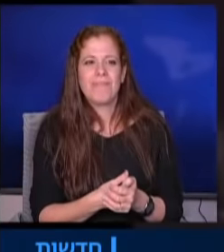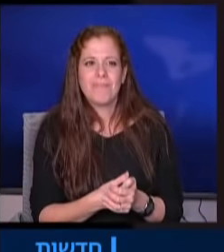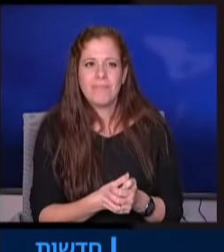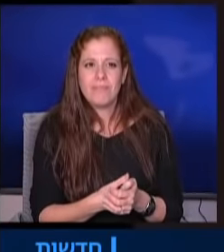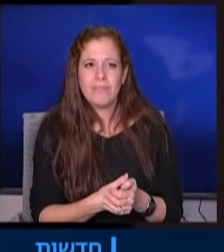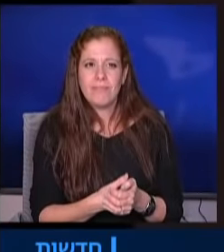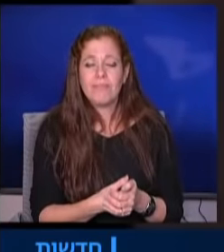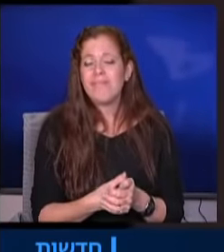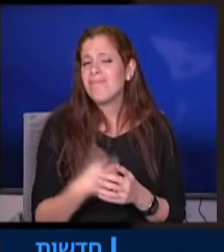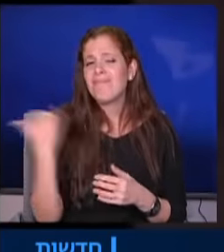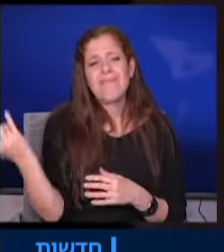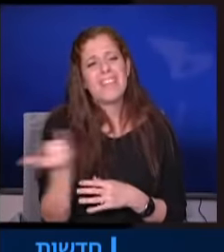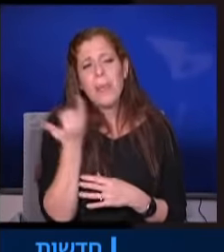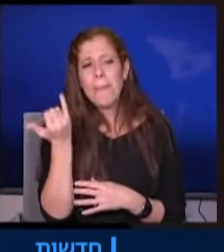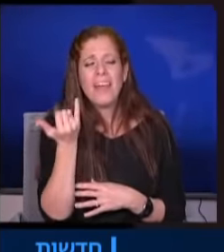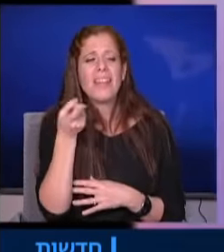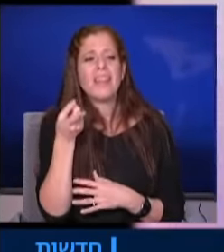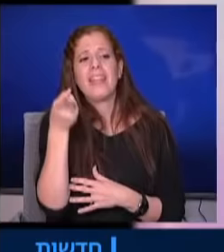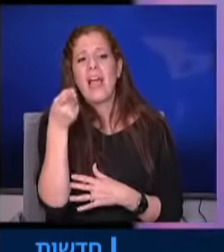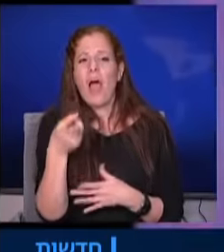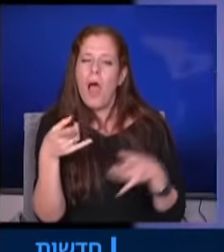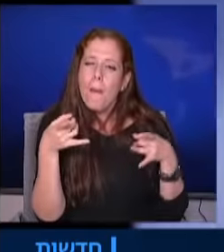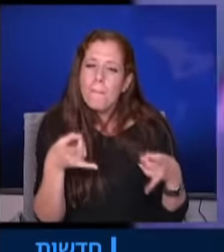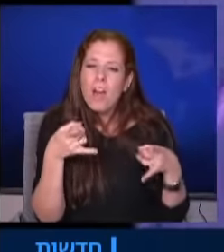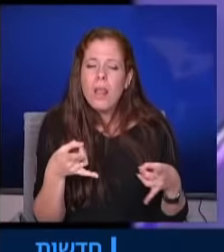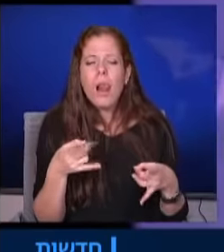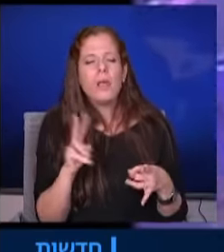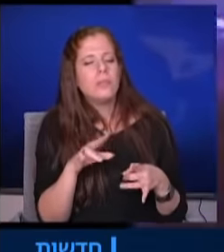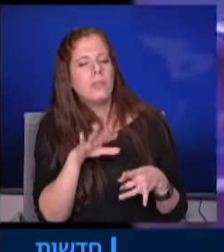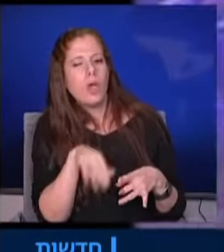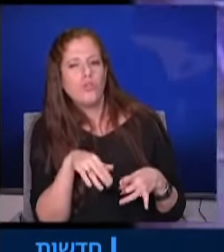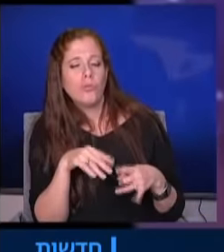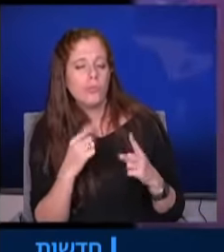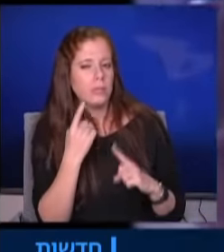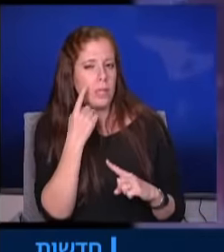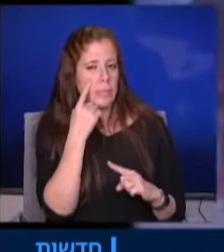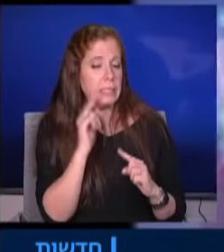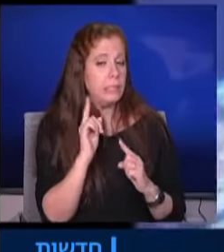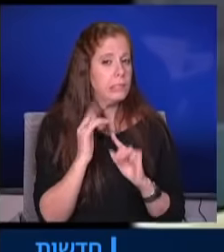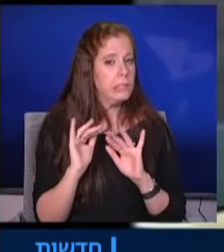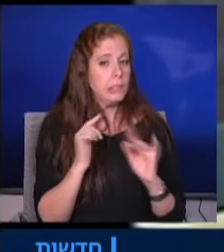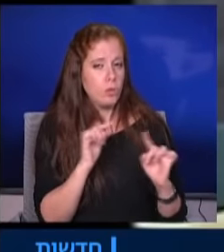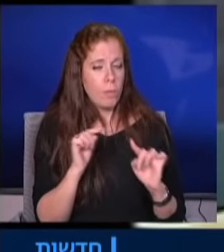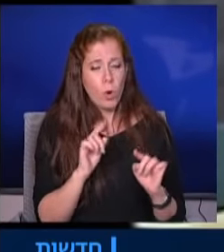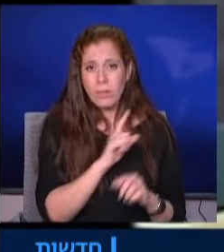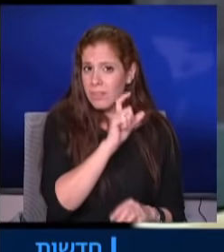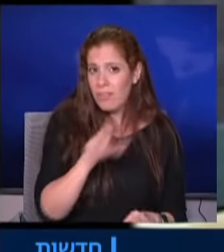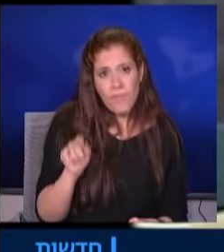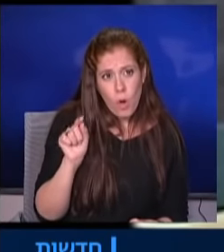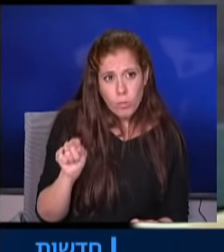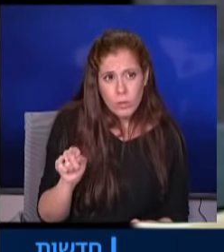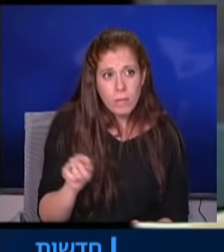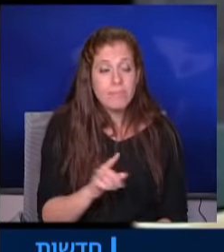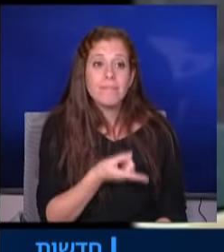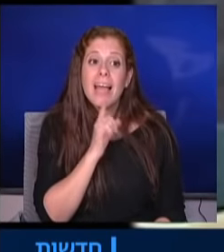Spotify. מאז ומתמיד סבלה סצנת האבי מטל מתדמית אפלה, שנויה במחלוקת, לגמרי לא באשמתה. רק מעטים מאיתנו